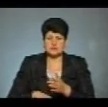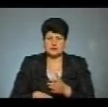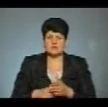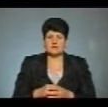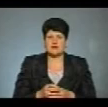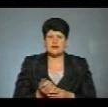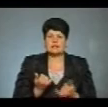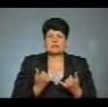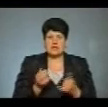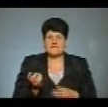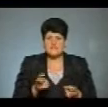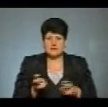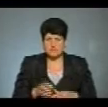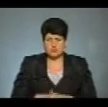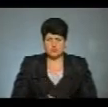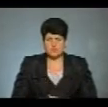відвідування.